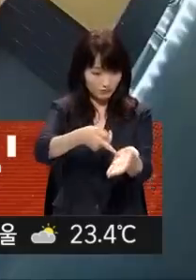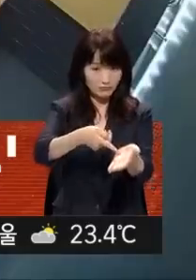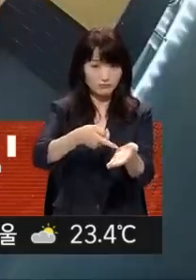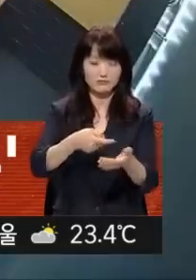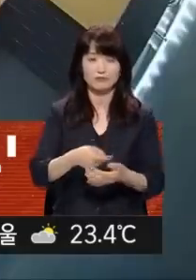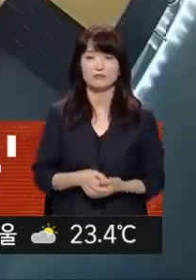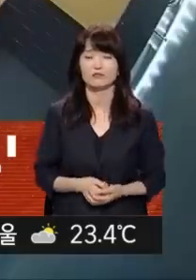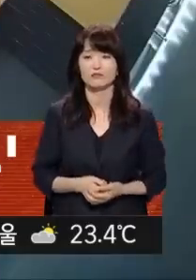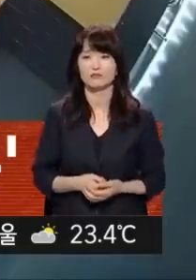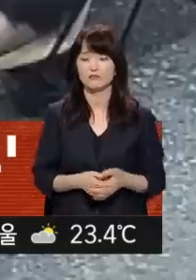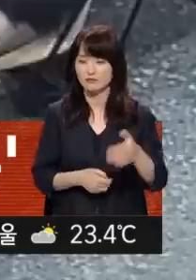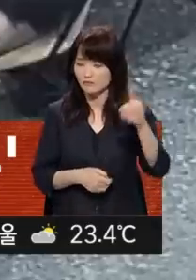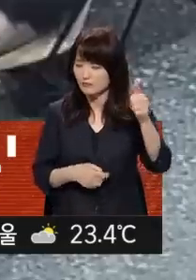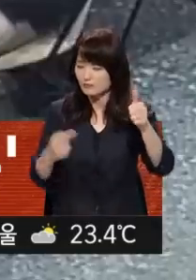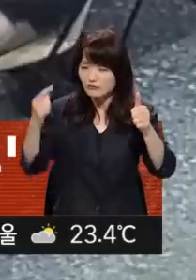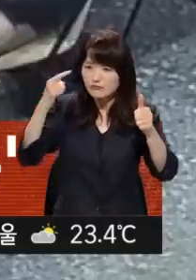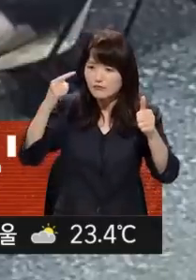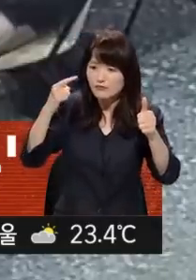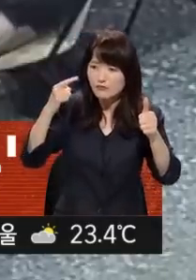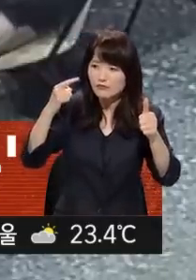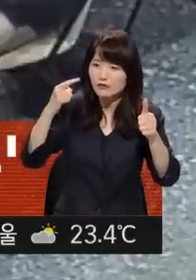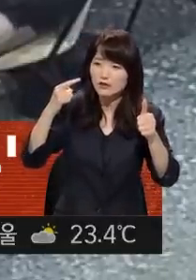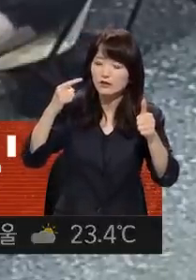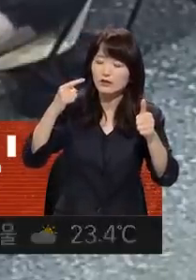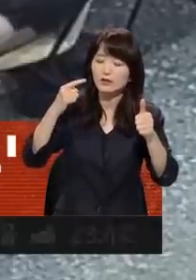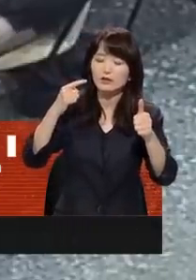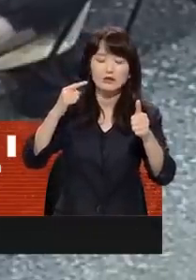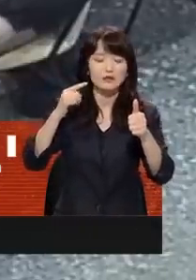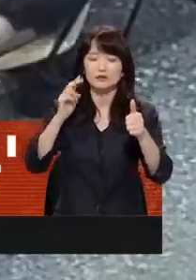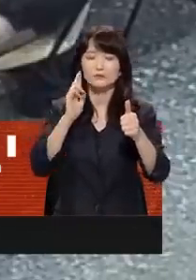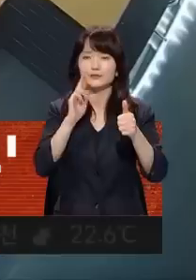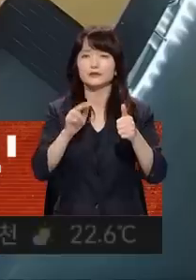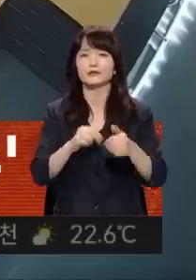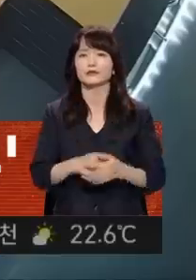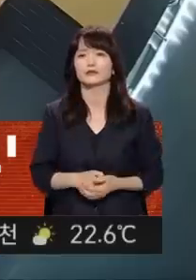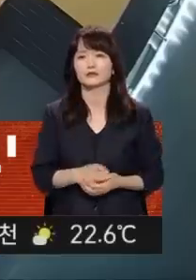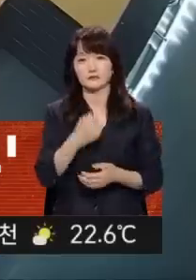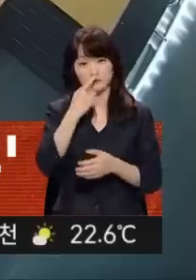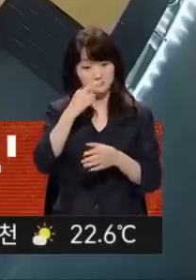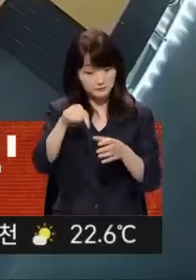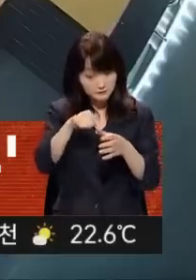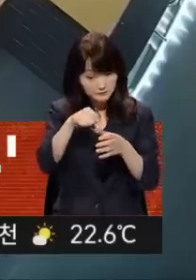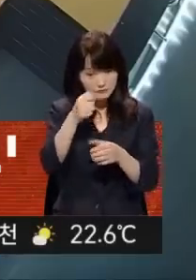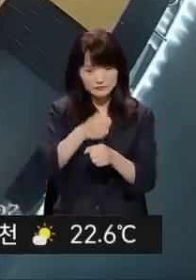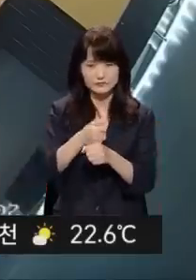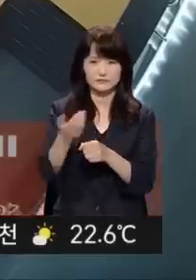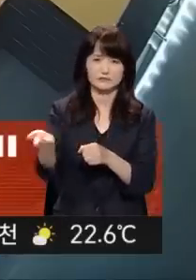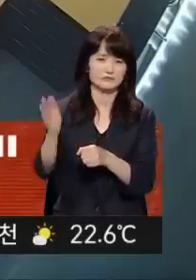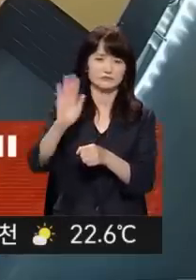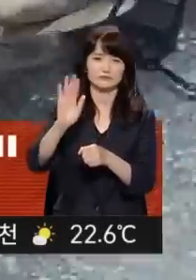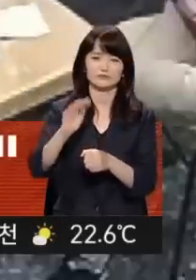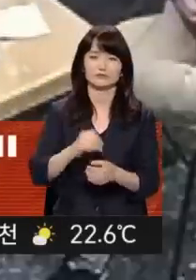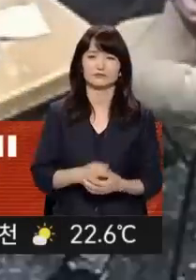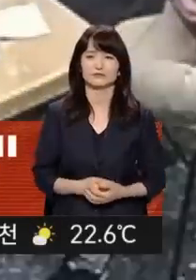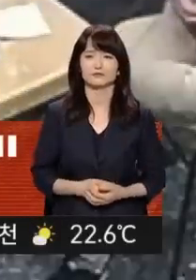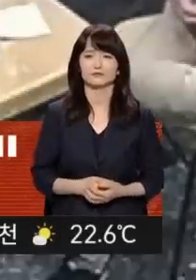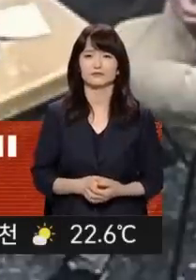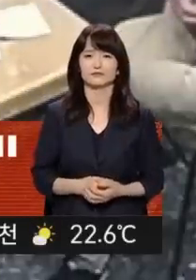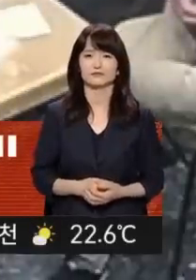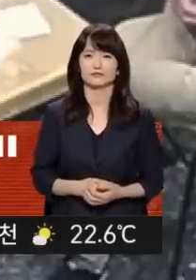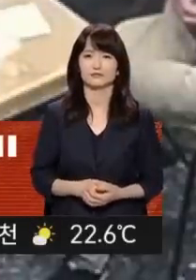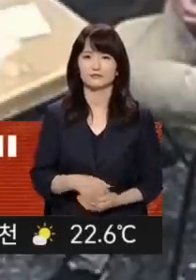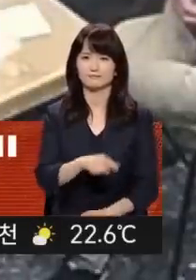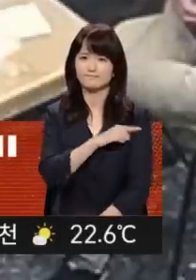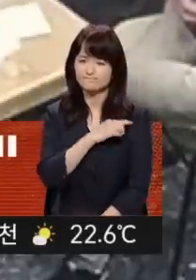합니다 카페주의는 그 말 듣고 굉장히 회의감이 들었다고 토론을 했는데 커피는 당연히 만들어 주지 않았다고 전했습니다 자 교수님 저는